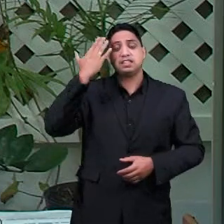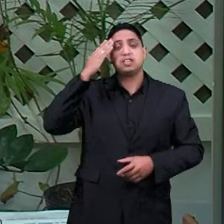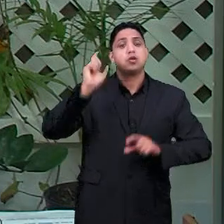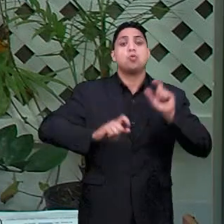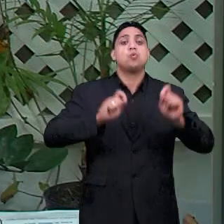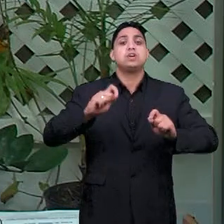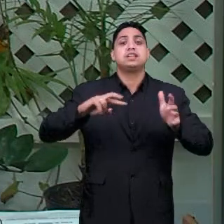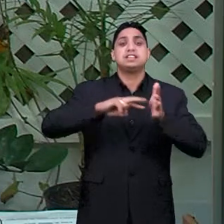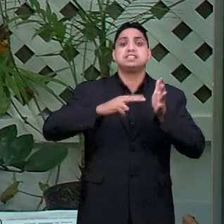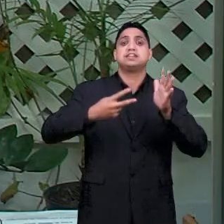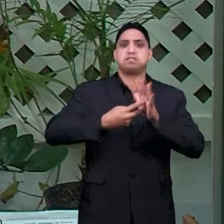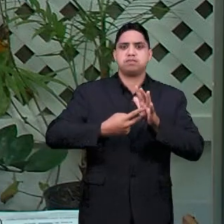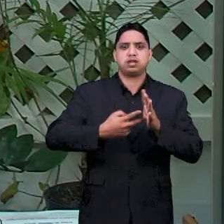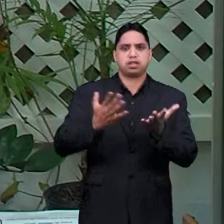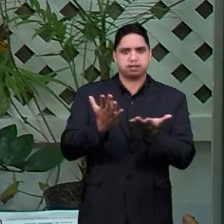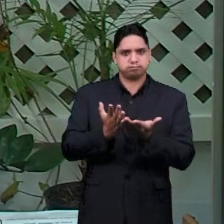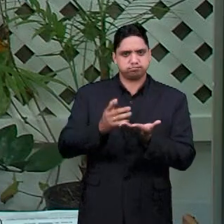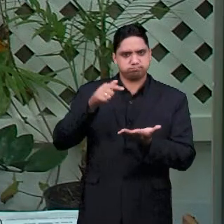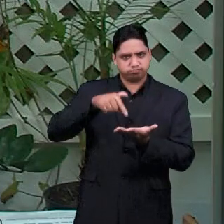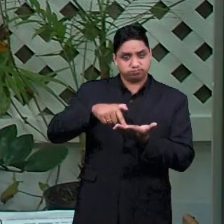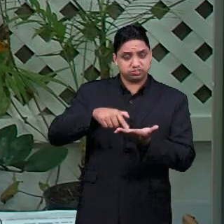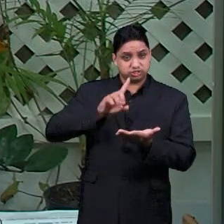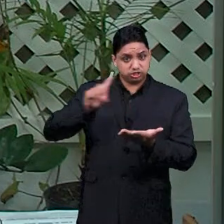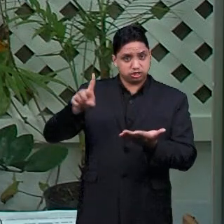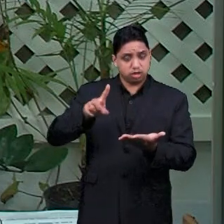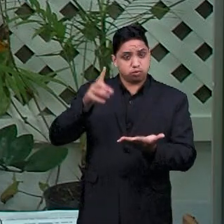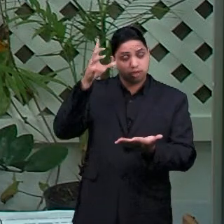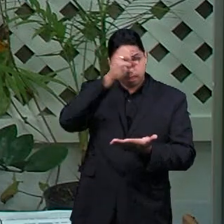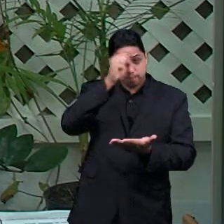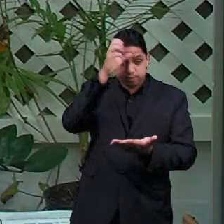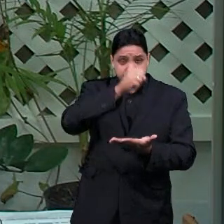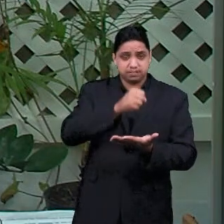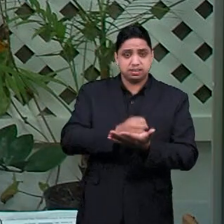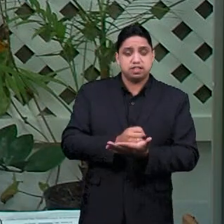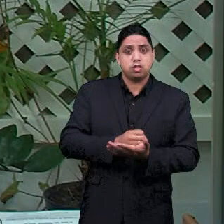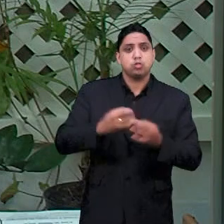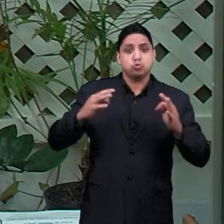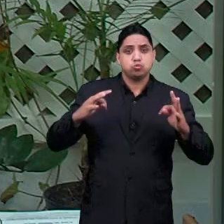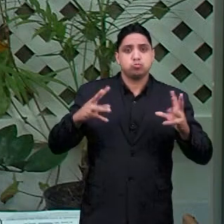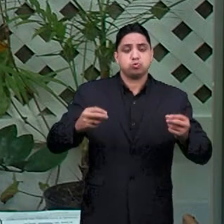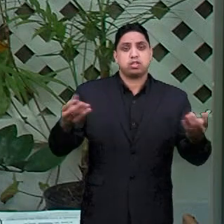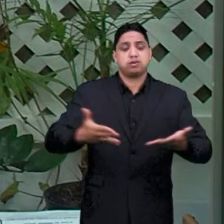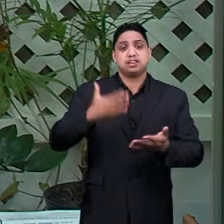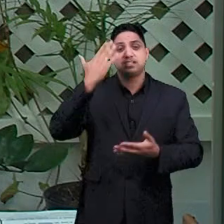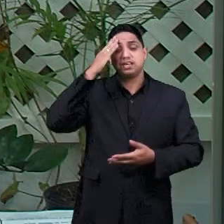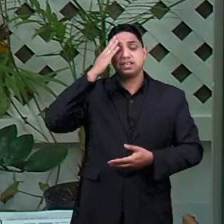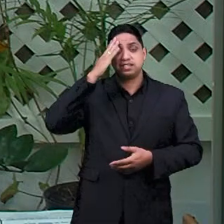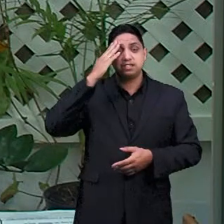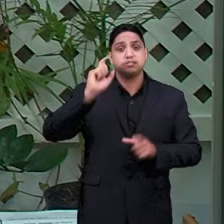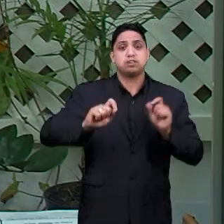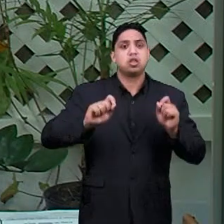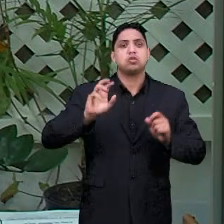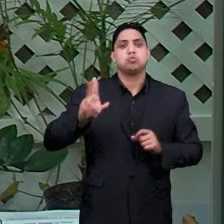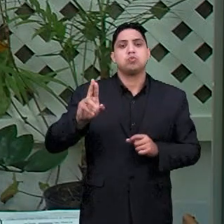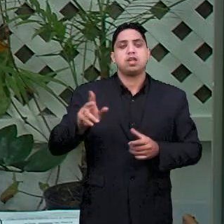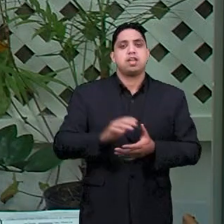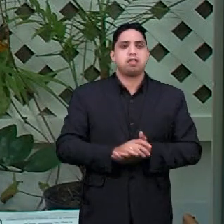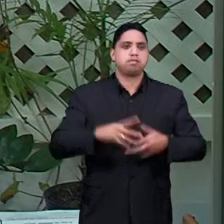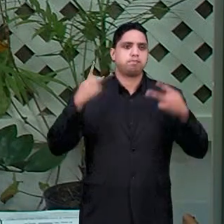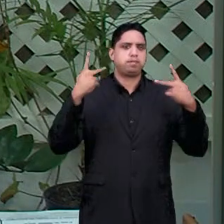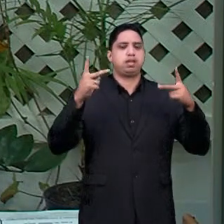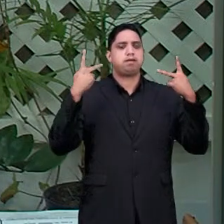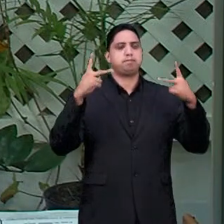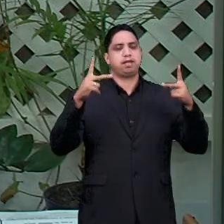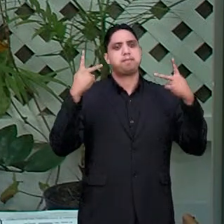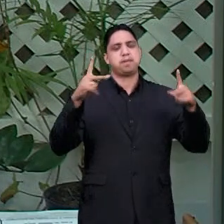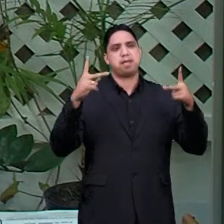qui comprennent qu'est-ce que c'est l'étude biblique. L'étude biblique, tout le monde comprend maintenant que ce n'est pas simplement je fais 10 prédications